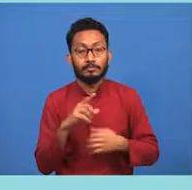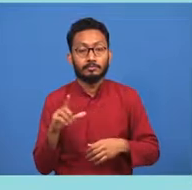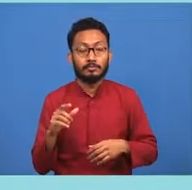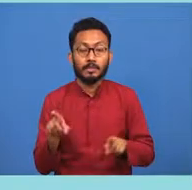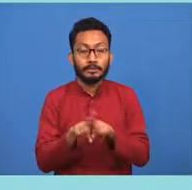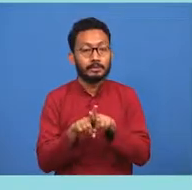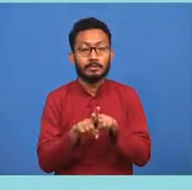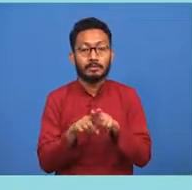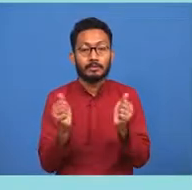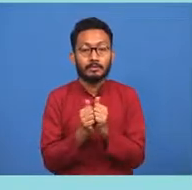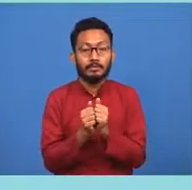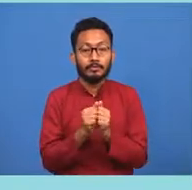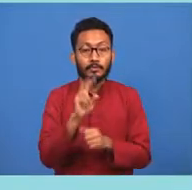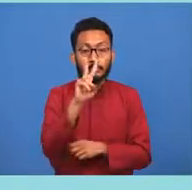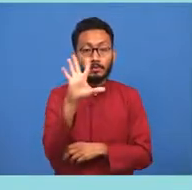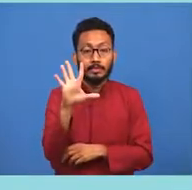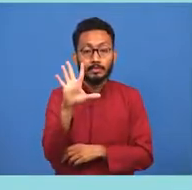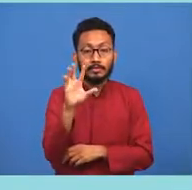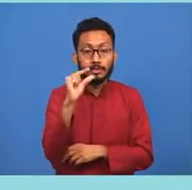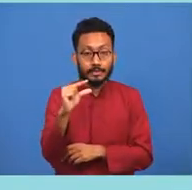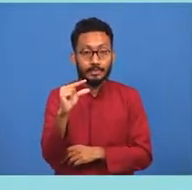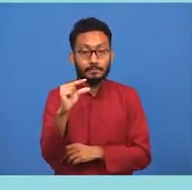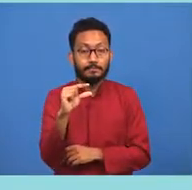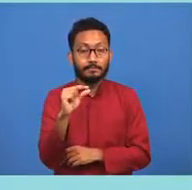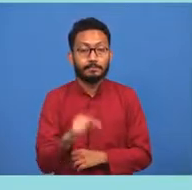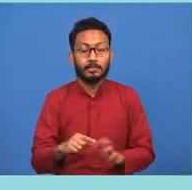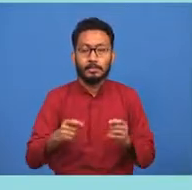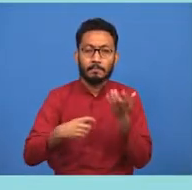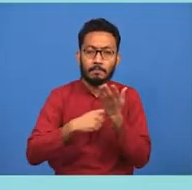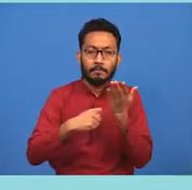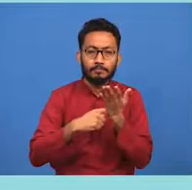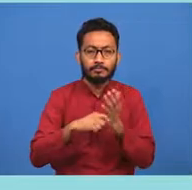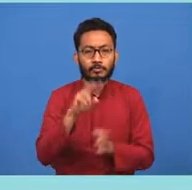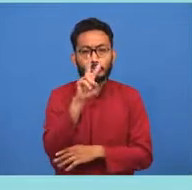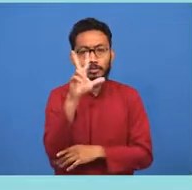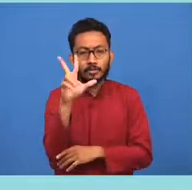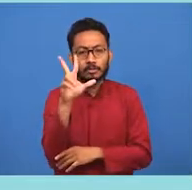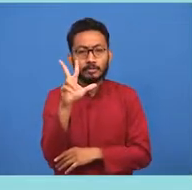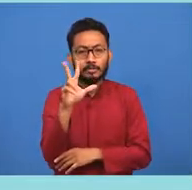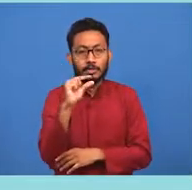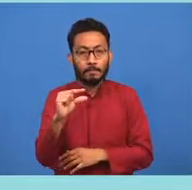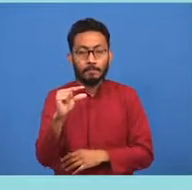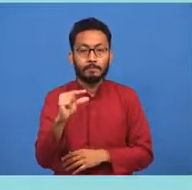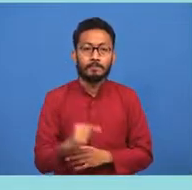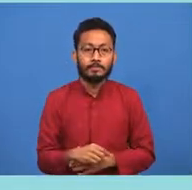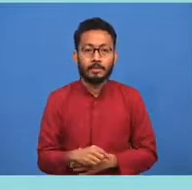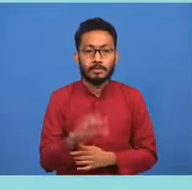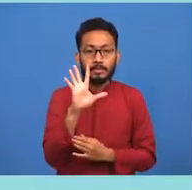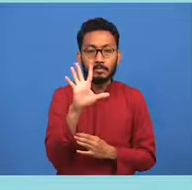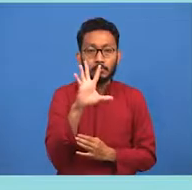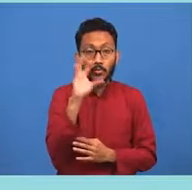dengan 25 gram tambah 25 gram, iaitu 50